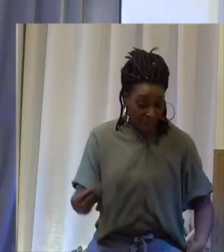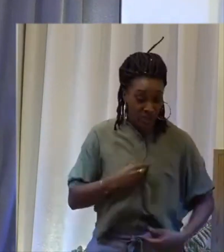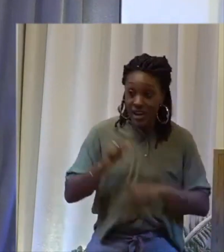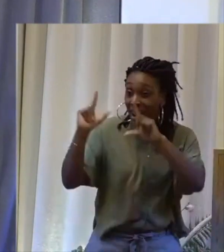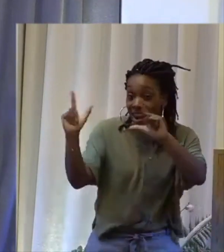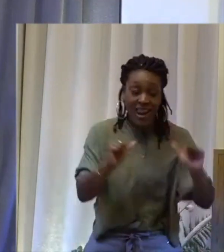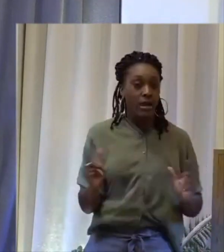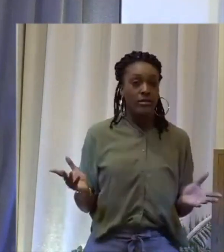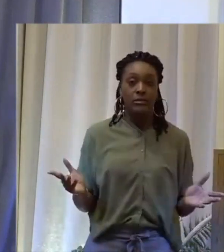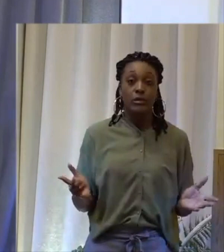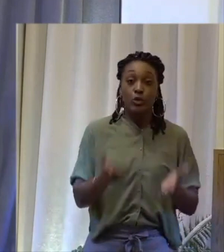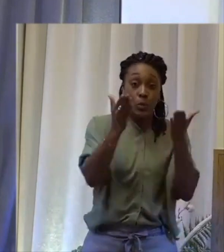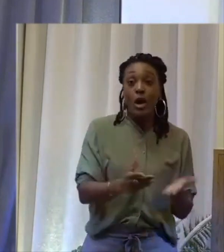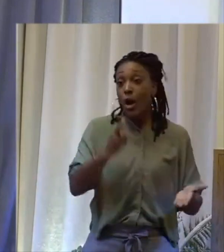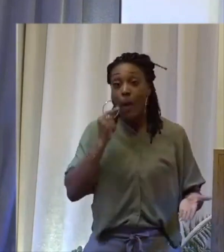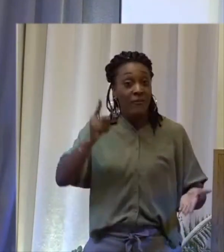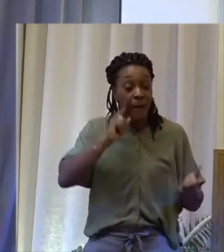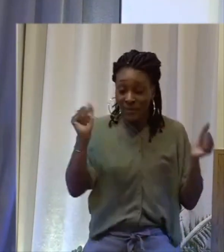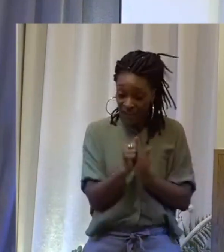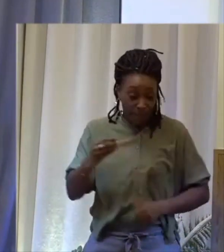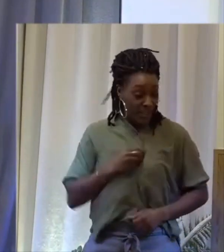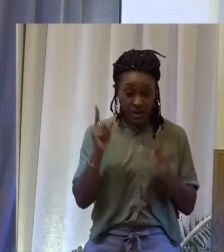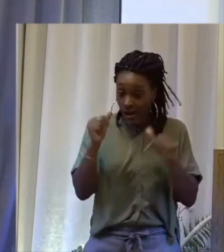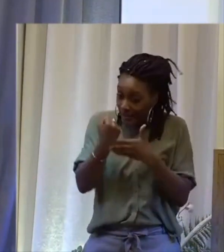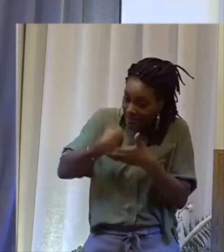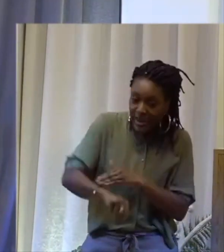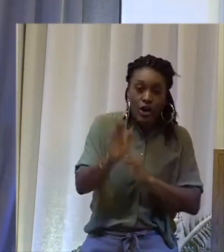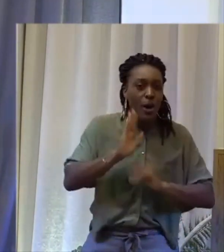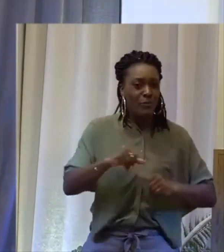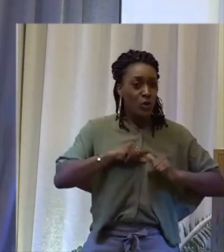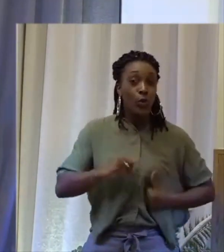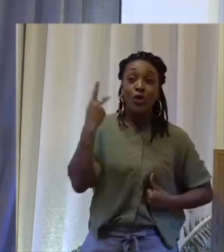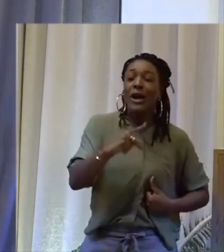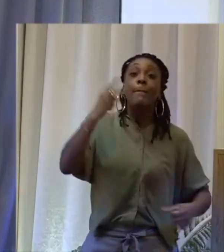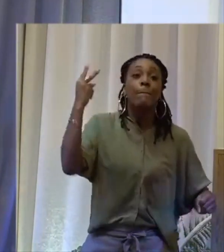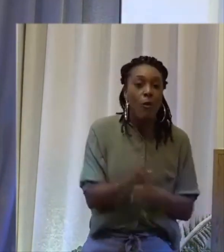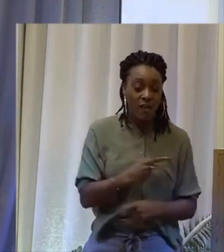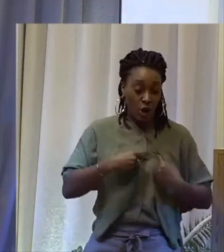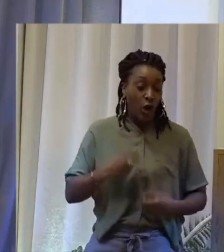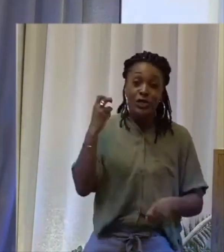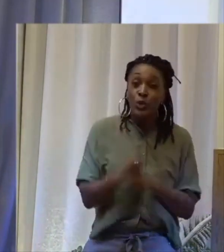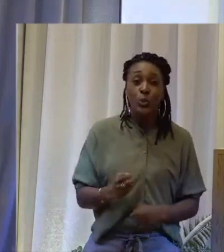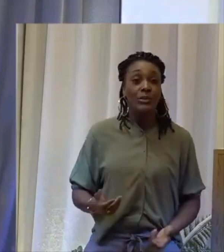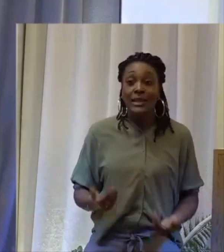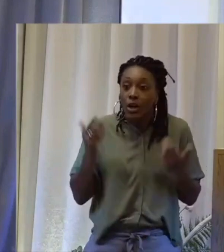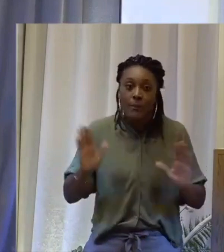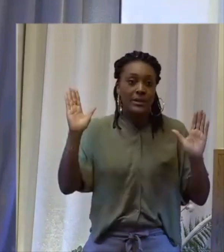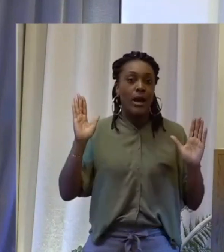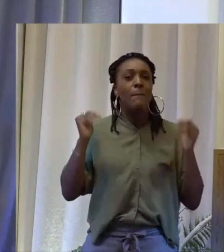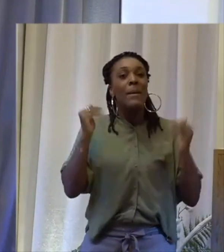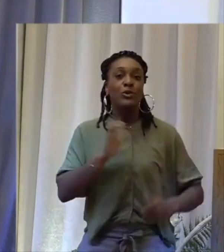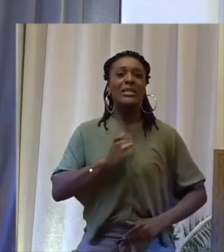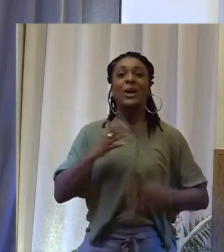humaine. Tu es un homme ou une femme pécheur d'origine. Tu as un cœur mauvais, un cœur dur, même quand tu essayes de faire des choses